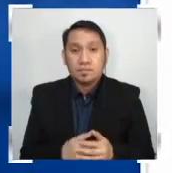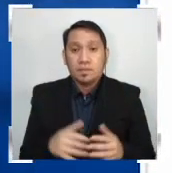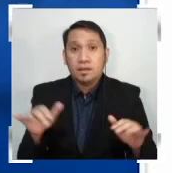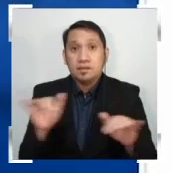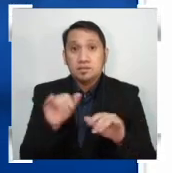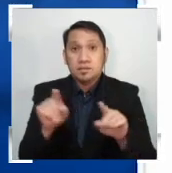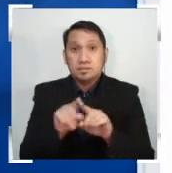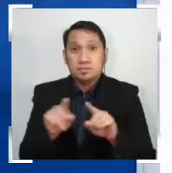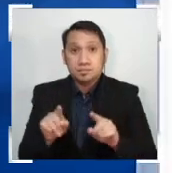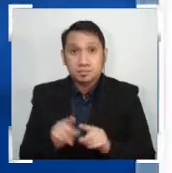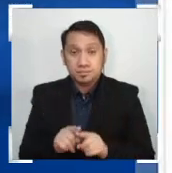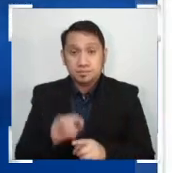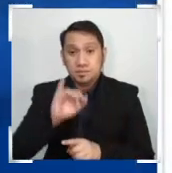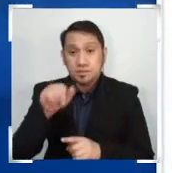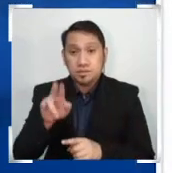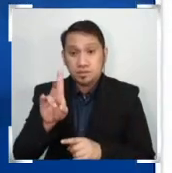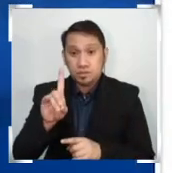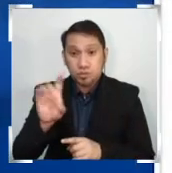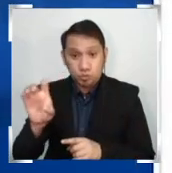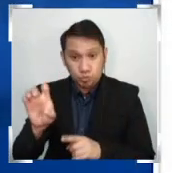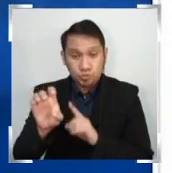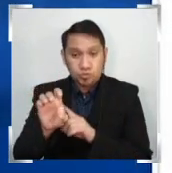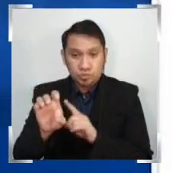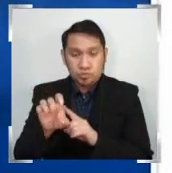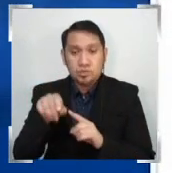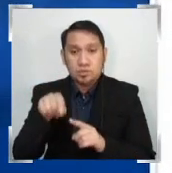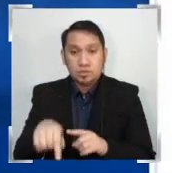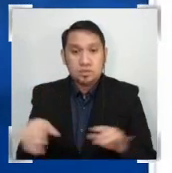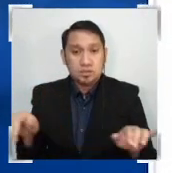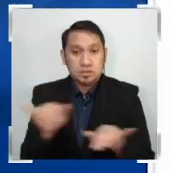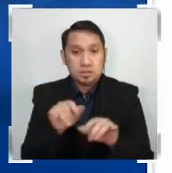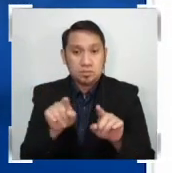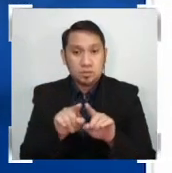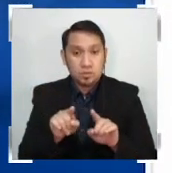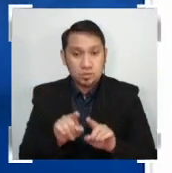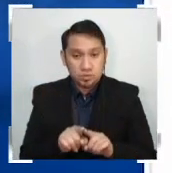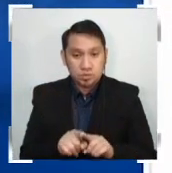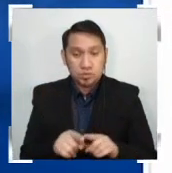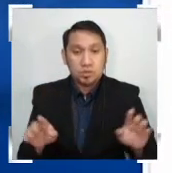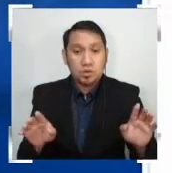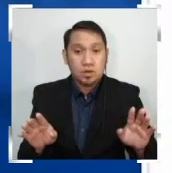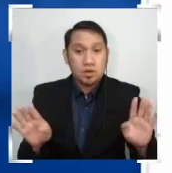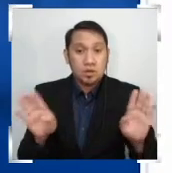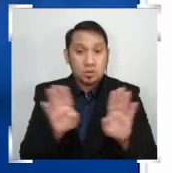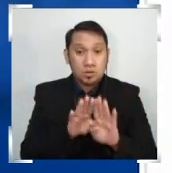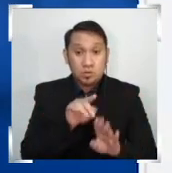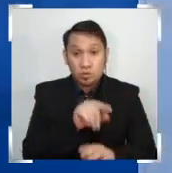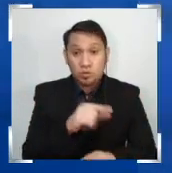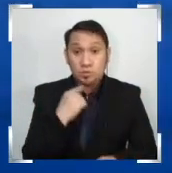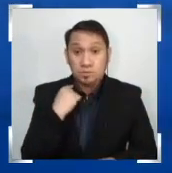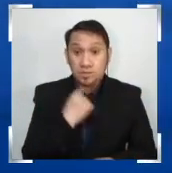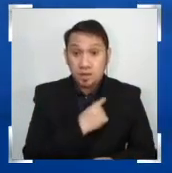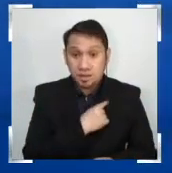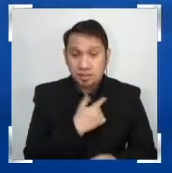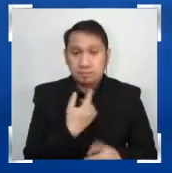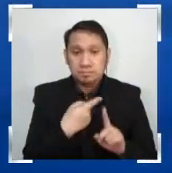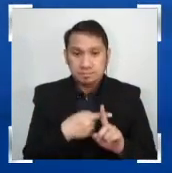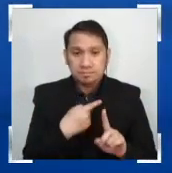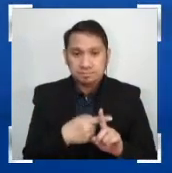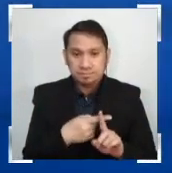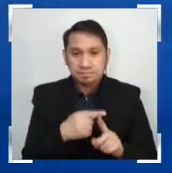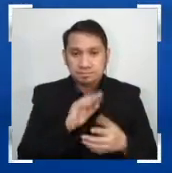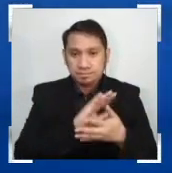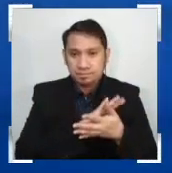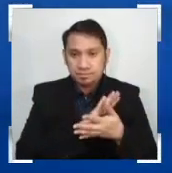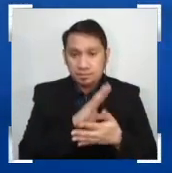Jude Thaddeus na nasa loob ng Malacañang. Nagpositibo kasi sa COVID ang isang pari at tatlong staff ng simbahan. Hanggang January 15